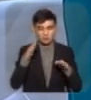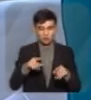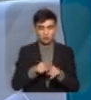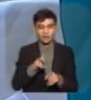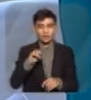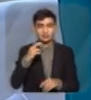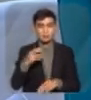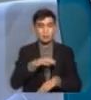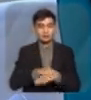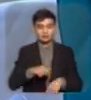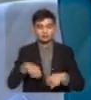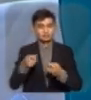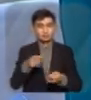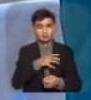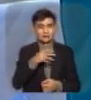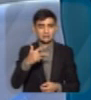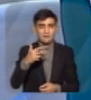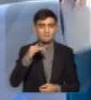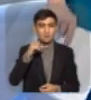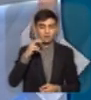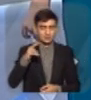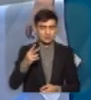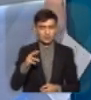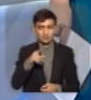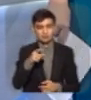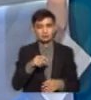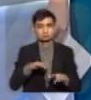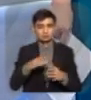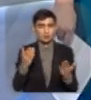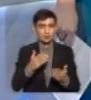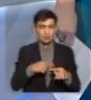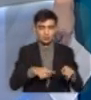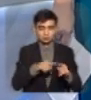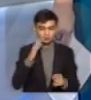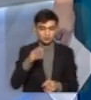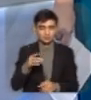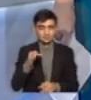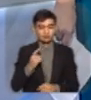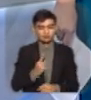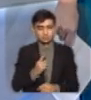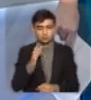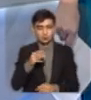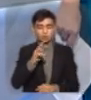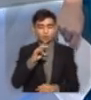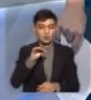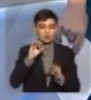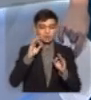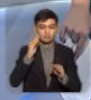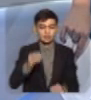этой структуре более 30 функций. Чем займется агентство? Ожидания и прогнозы. В материале Нургали